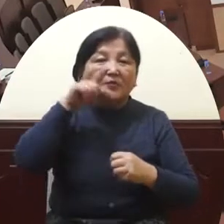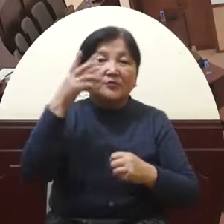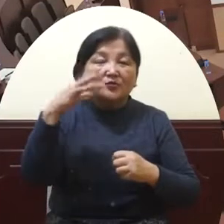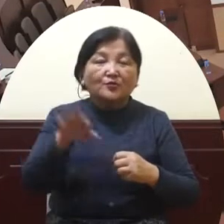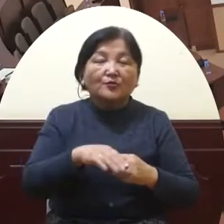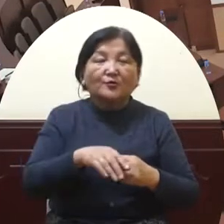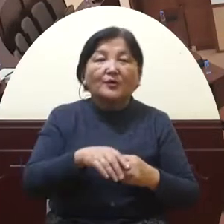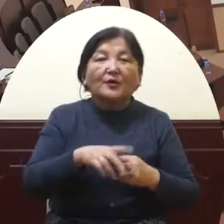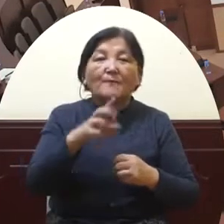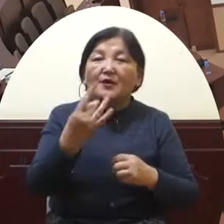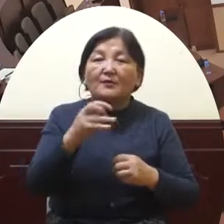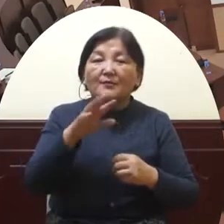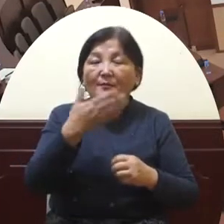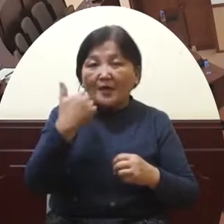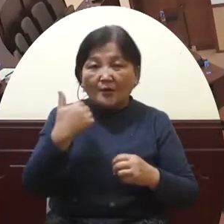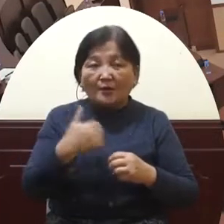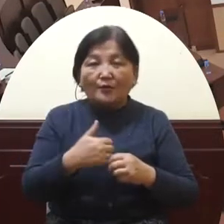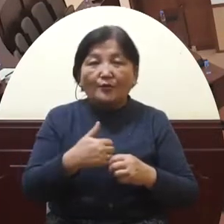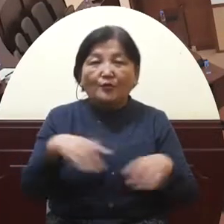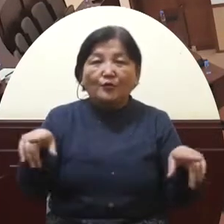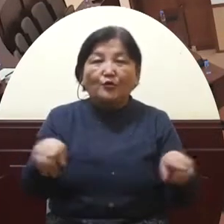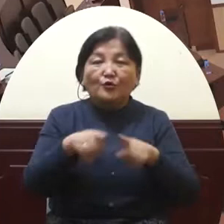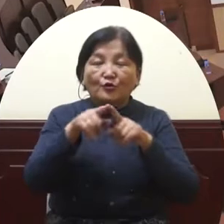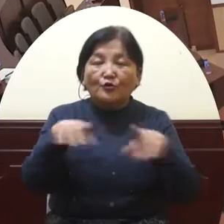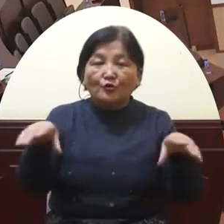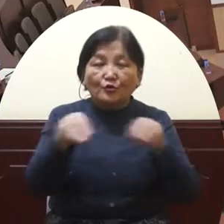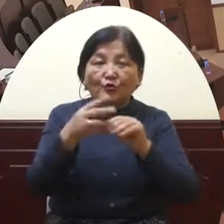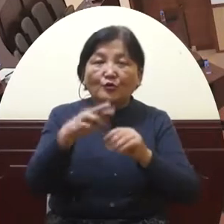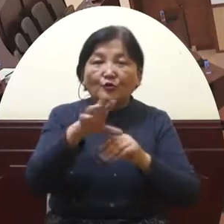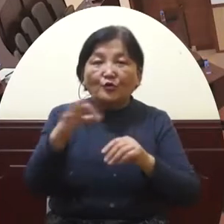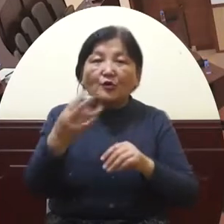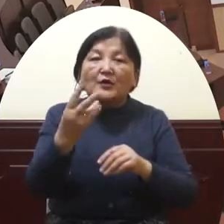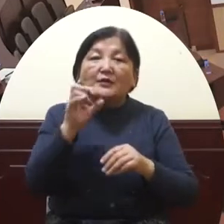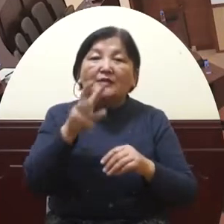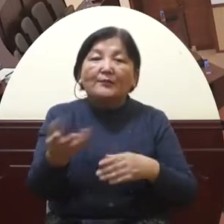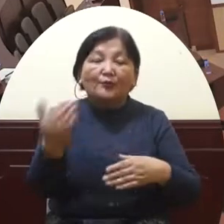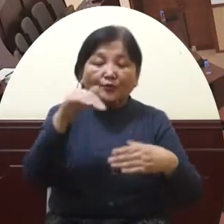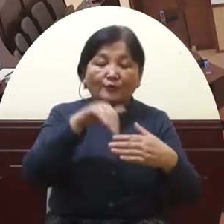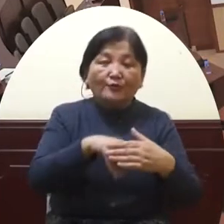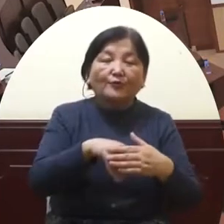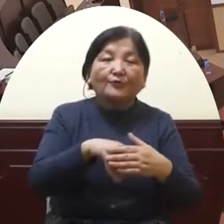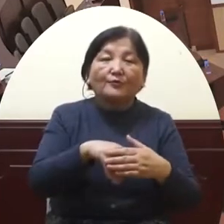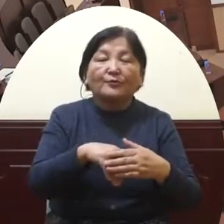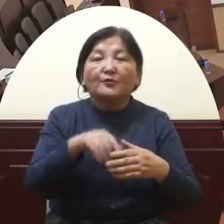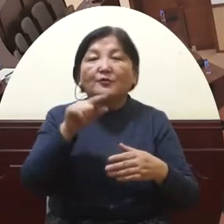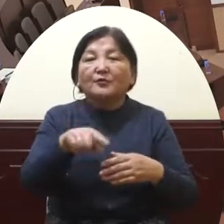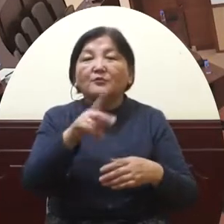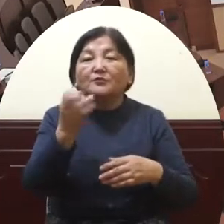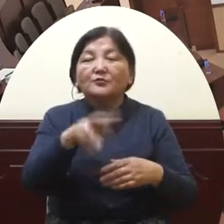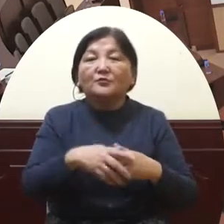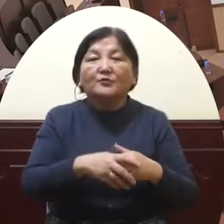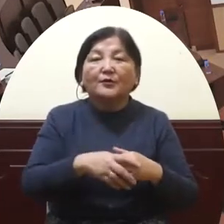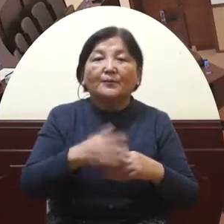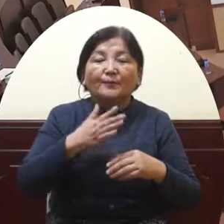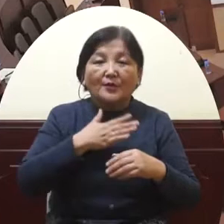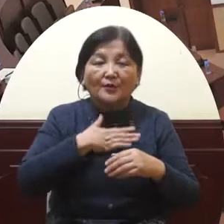дэлхийн нам гэх тэл өгөөсөө байхгүй. Тэнгүүд ингээд тэгээд аль хэдийн одоо нам дотроо байгаа залуу хүмүүс болж байгаа гэдэг юм тий. Гэхдээ